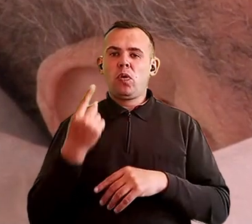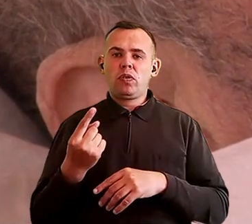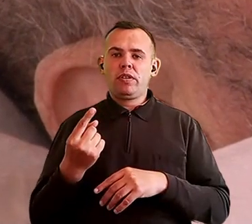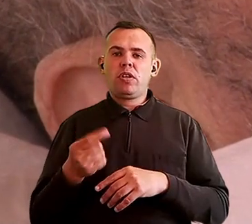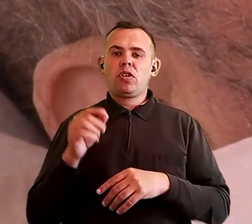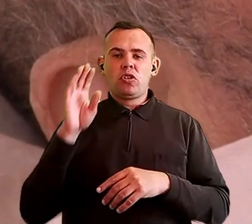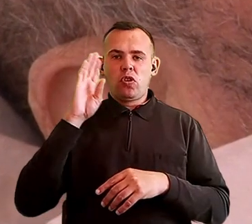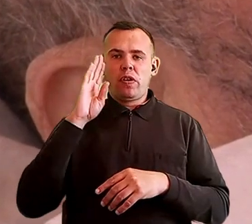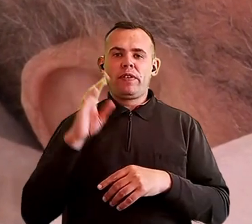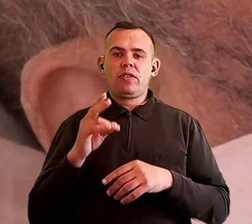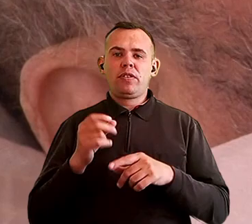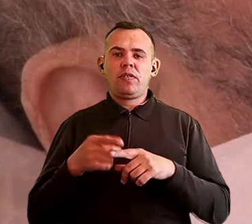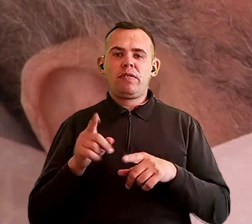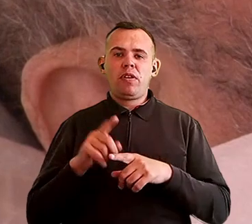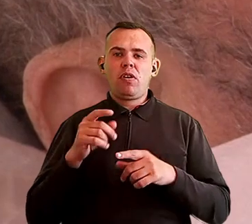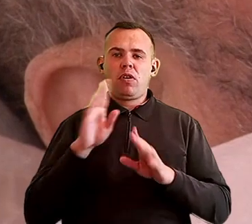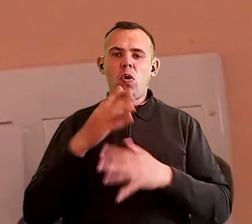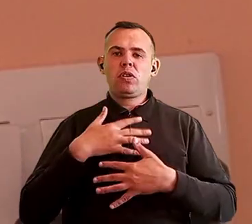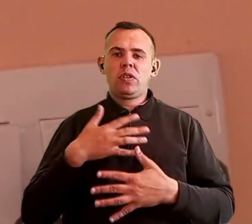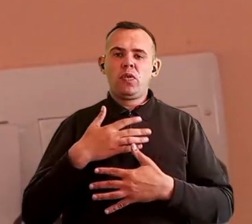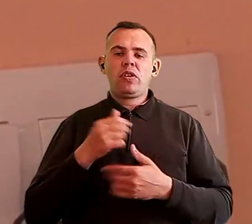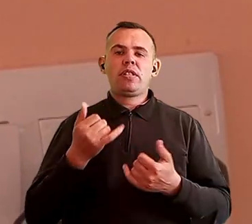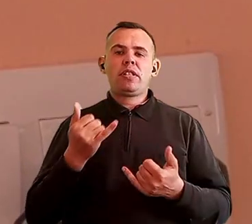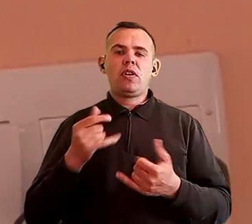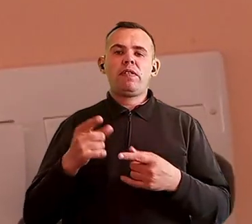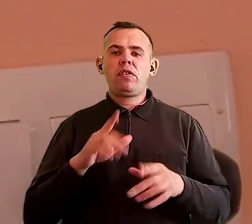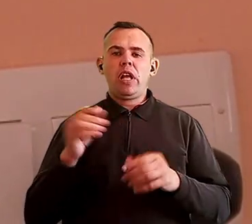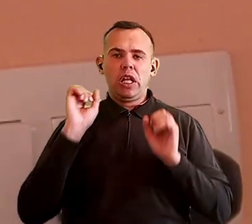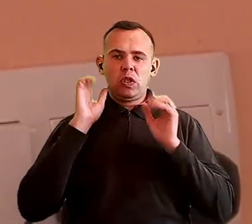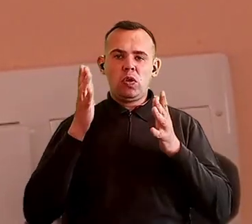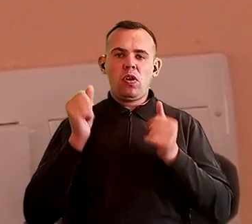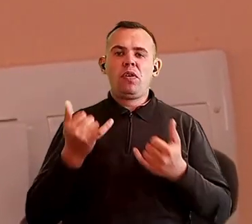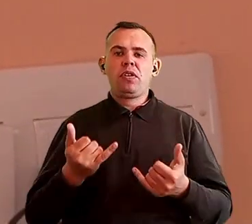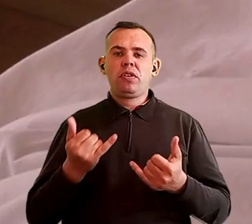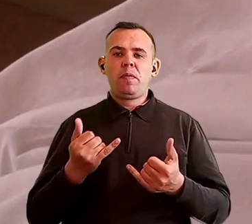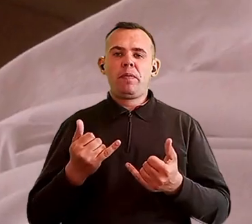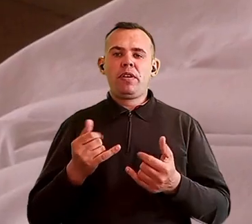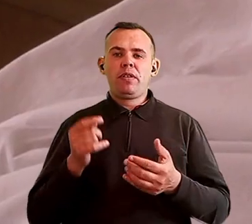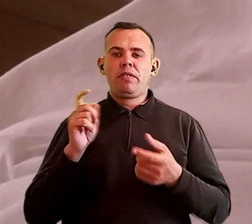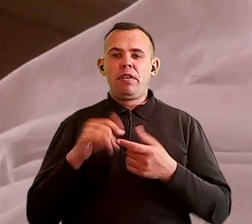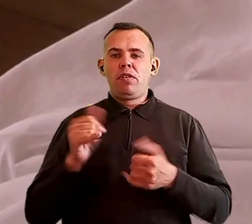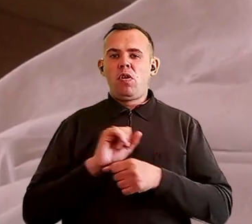кисневому концентраторі. У березні він переніс інсульт, а тепер підхопив і коронавірус.